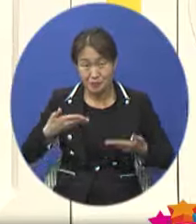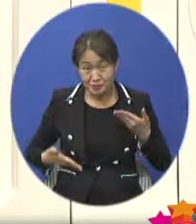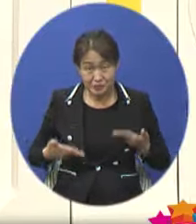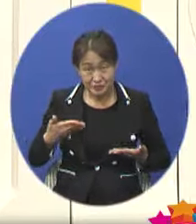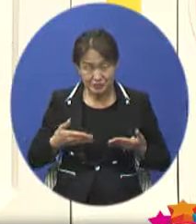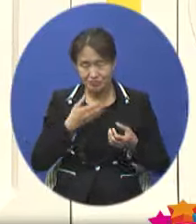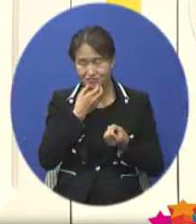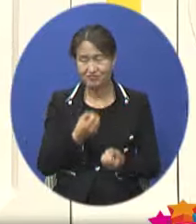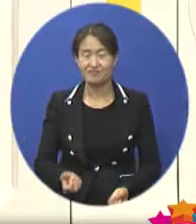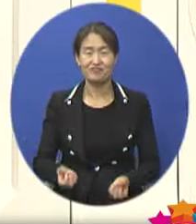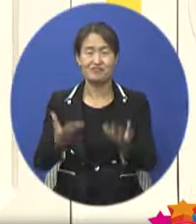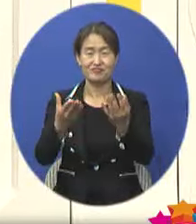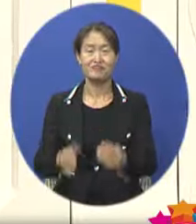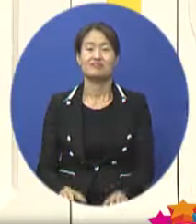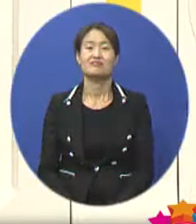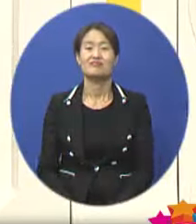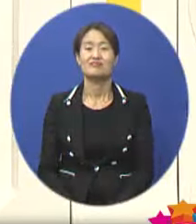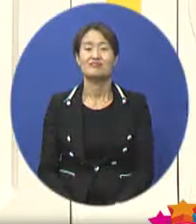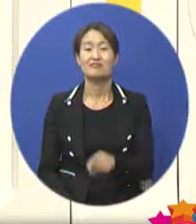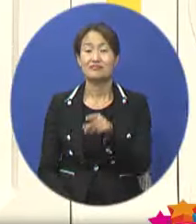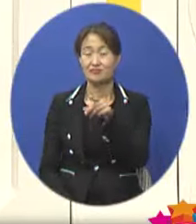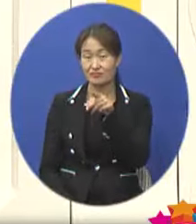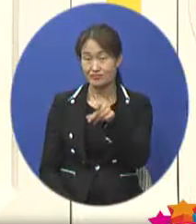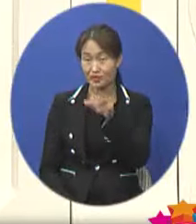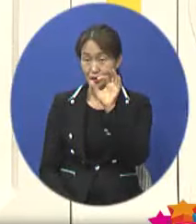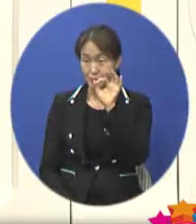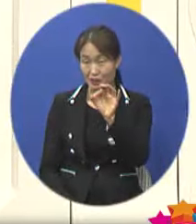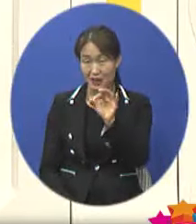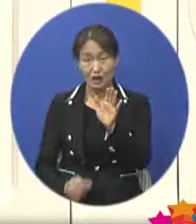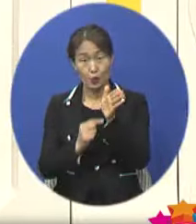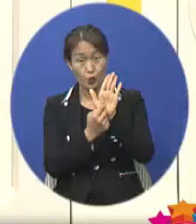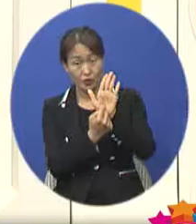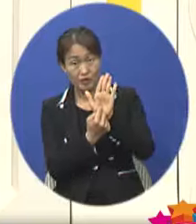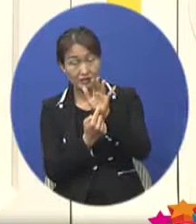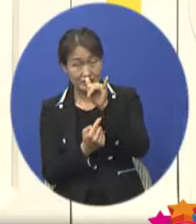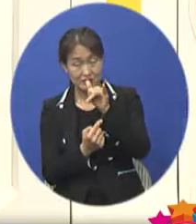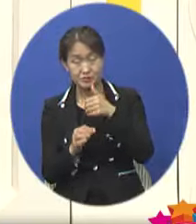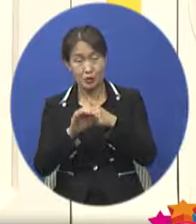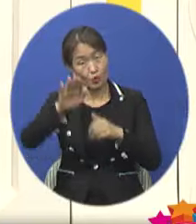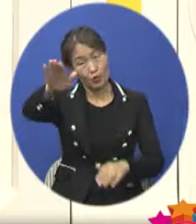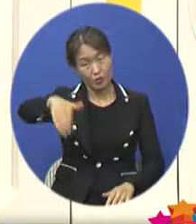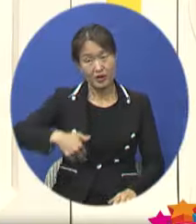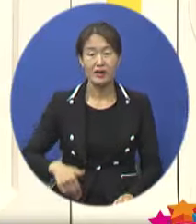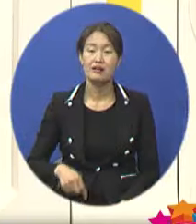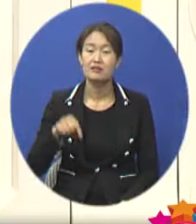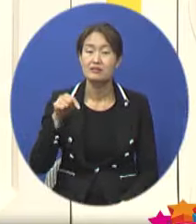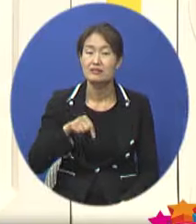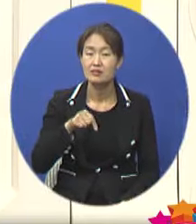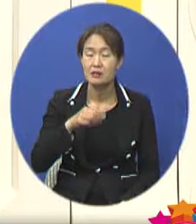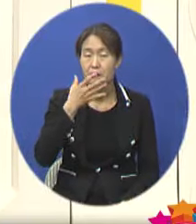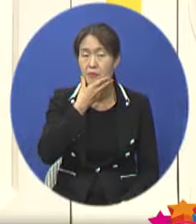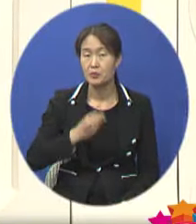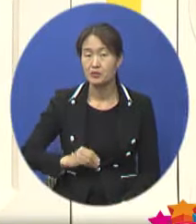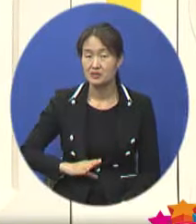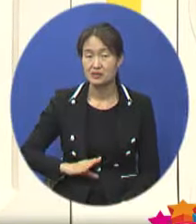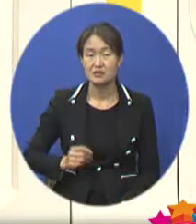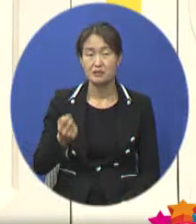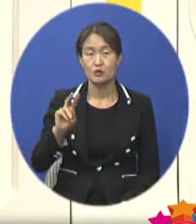아주 축하드립니다. 네. 그리고 네. 이제 그쪽에 우리가 공연 가면은 네. 그 꼭 오세요. 네, 여기는요. 예. 복지 TV가